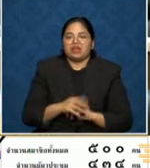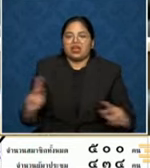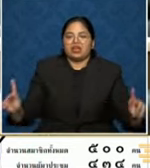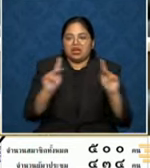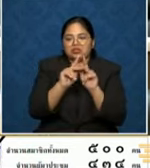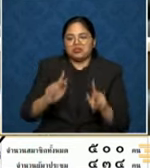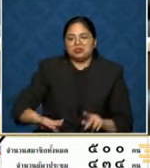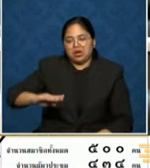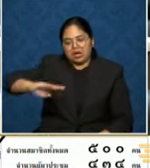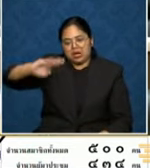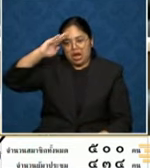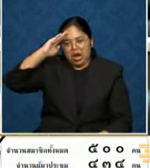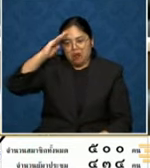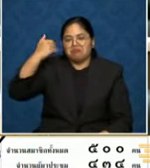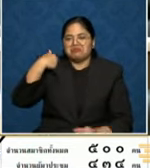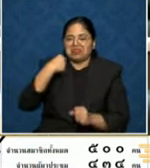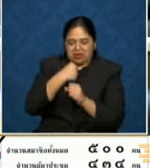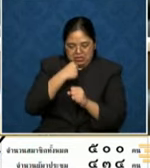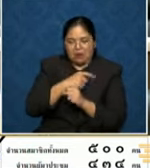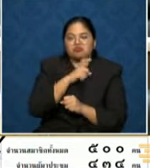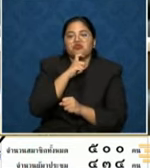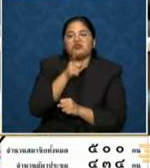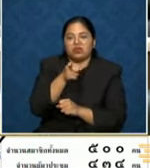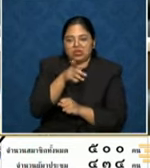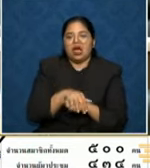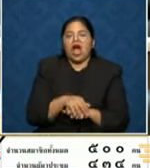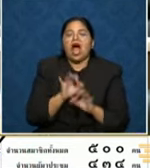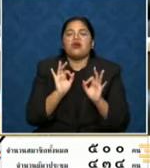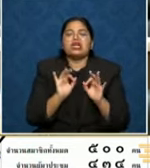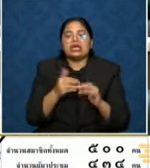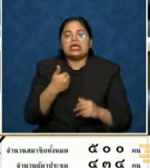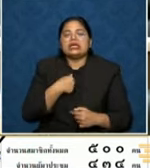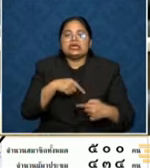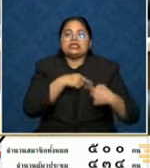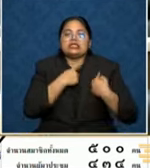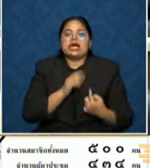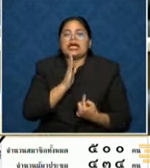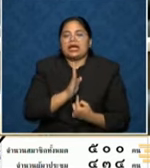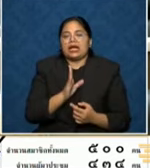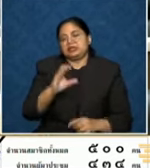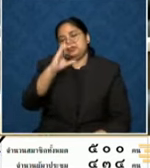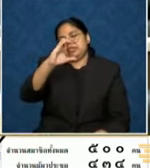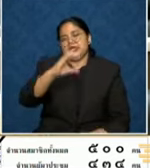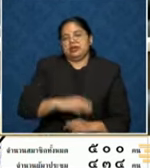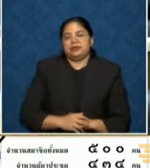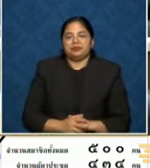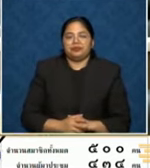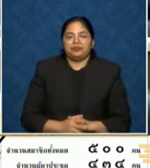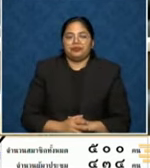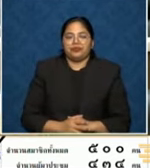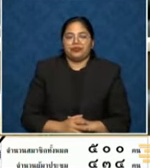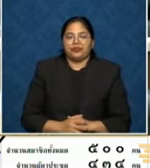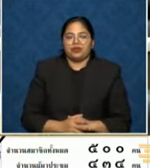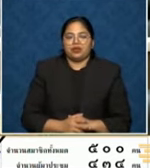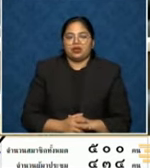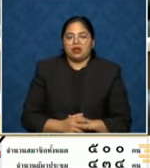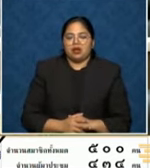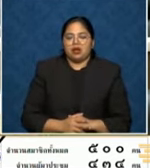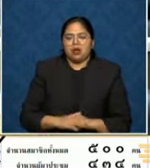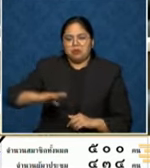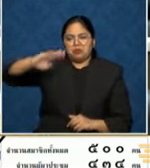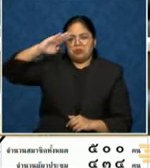มท่านก็พยายามทำเรื่องนี้อยู่นะครับก็ถือว่ามีใจเป็นกลางครับท่านประธานครับ4ครับท่านประธานครับนำพื้นที่ทหารที่เกิน